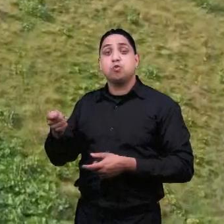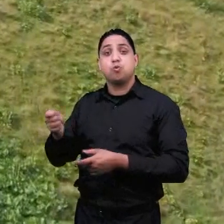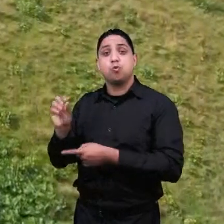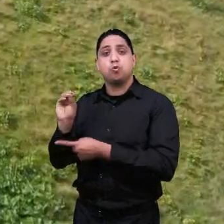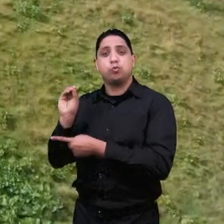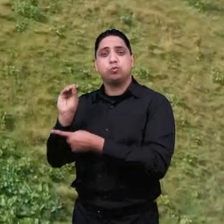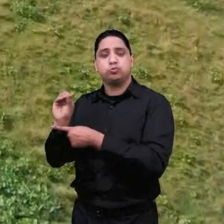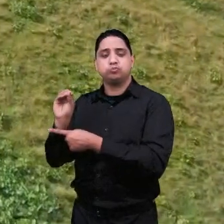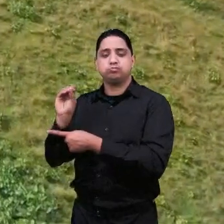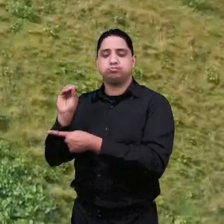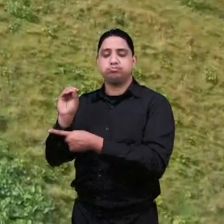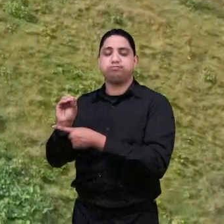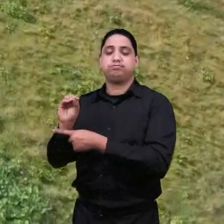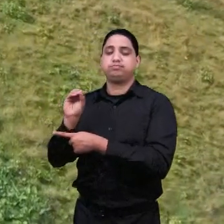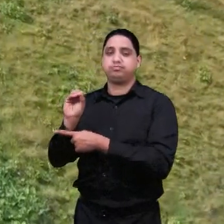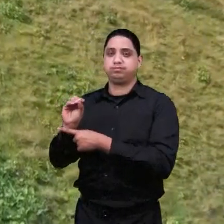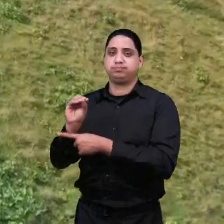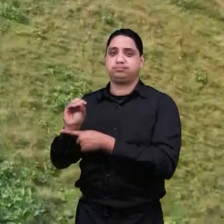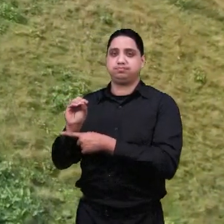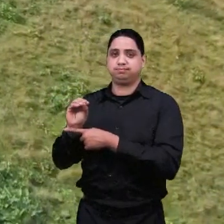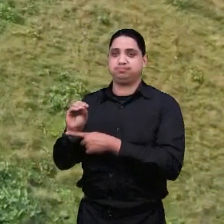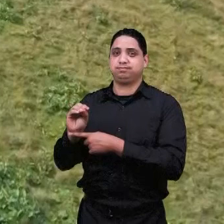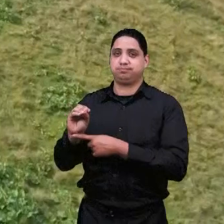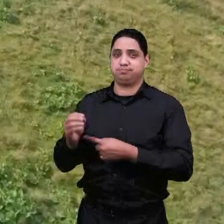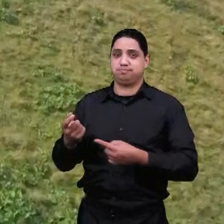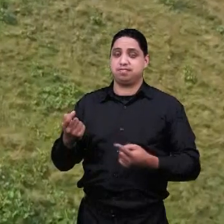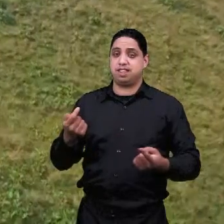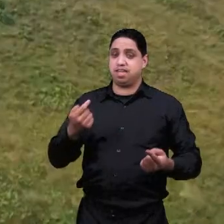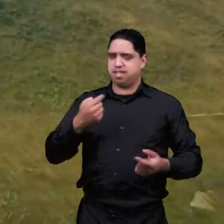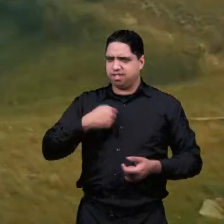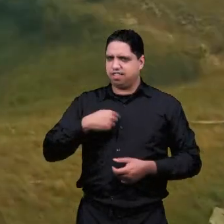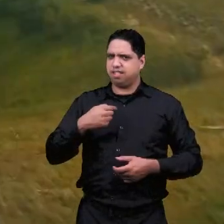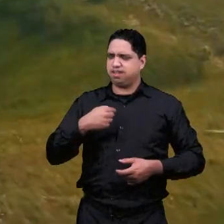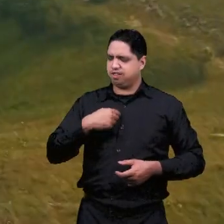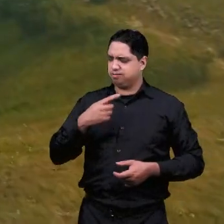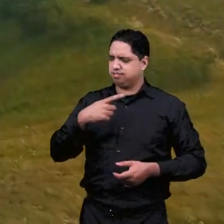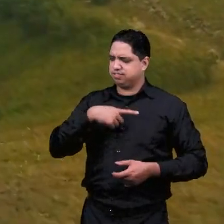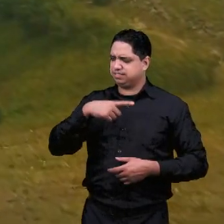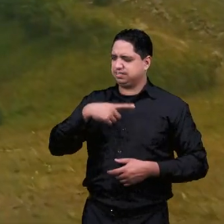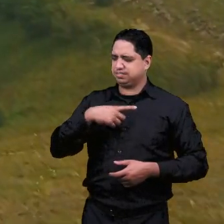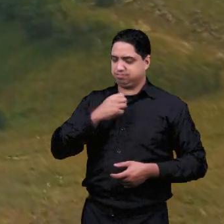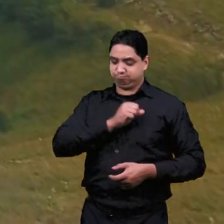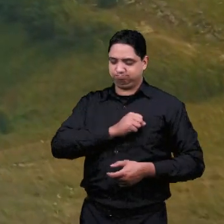Et le jeune homme fait paître les brebis avec le bâton dans la main.